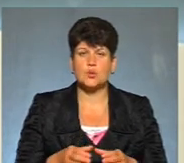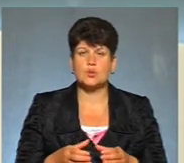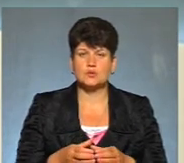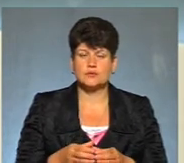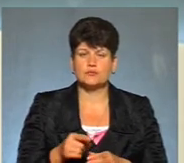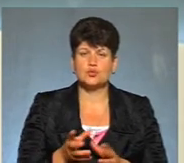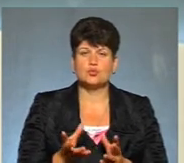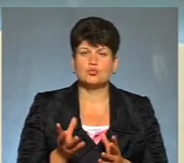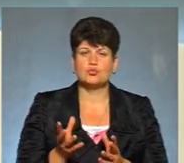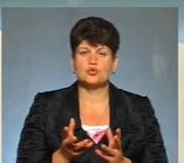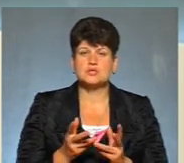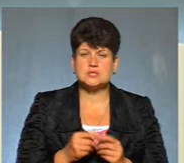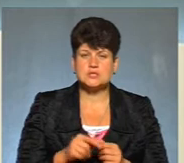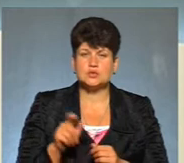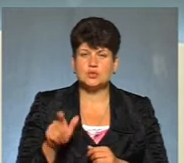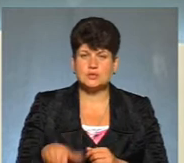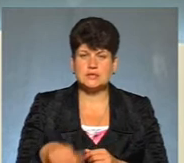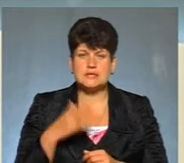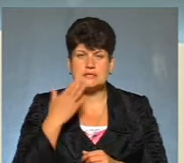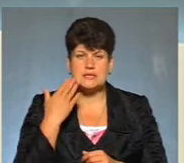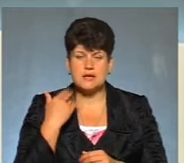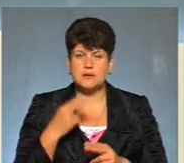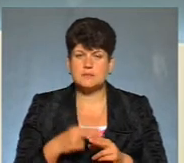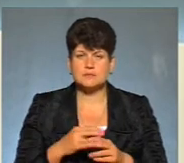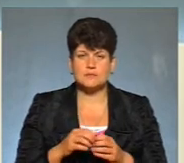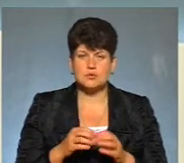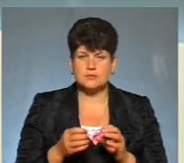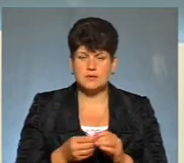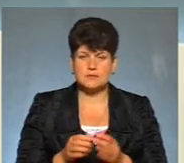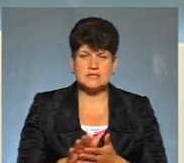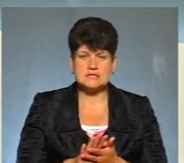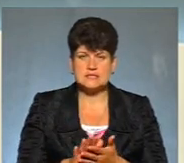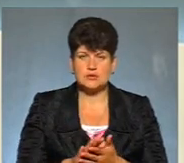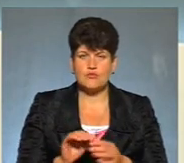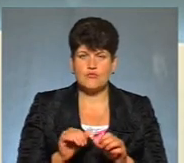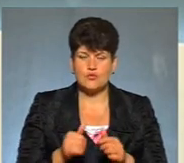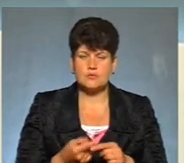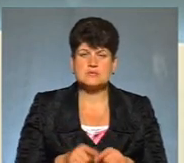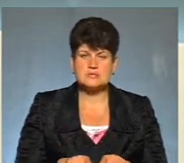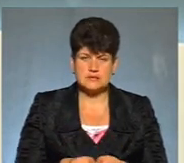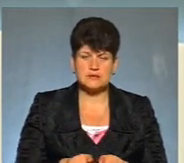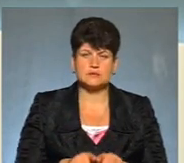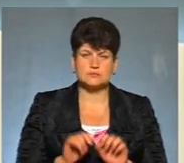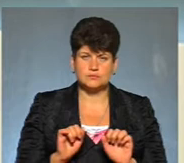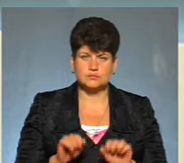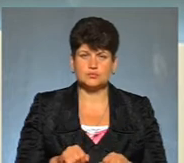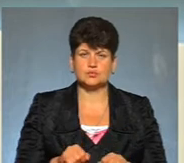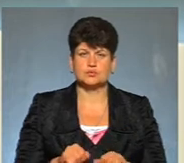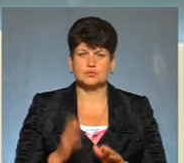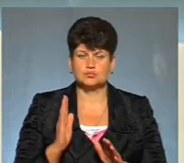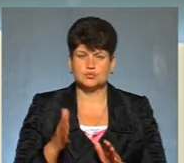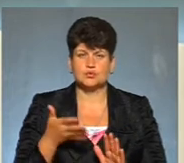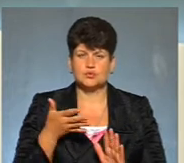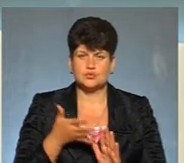числі людиною з легкою, безсимптомною або взагалі стертою формою, це теж цілком якби